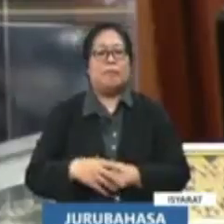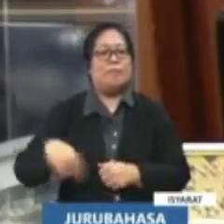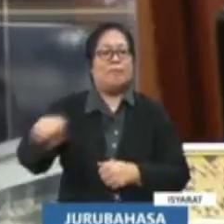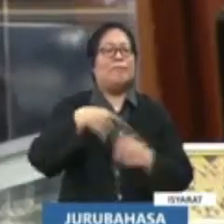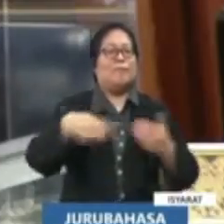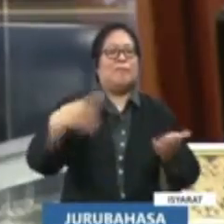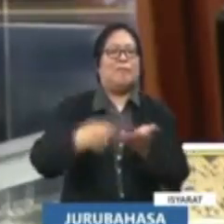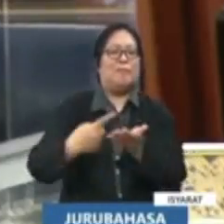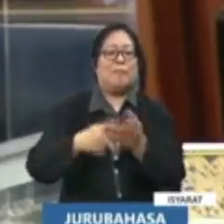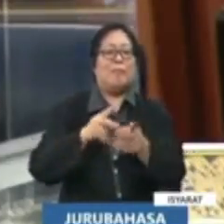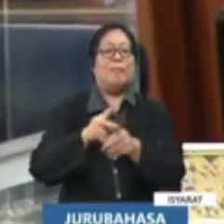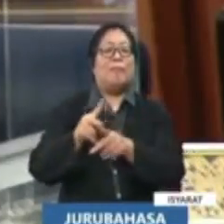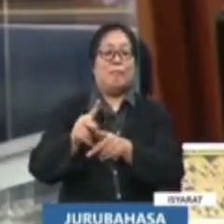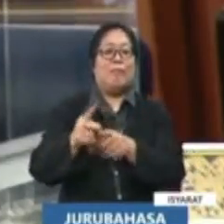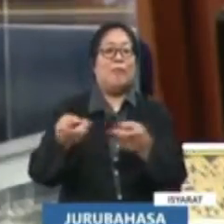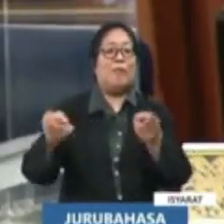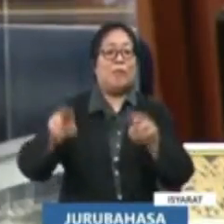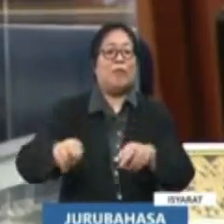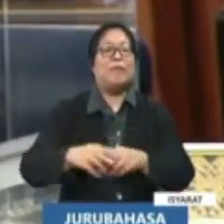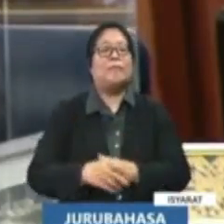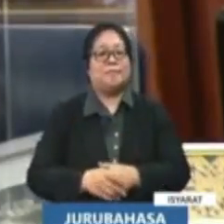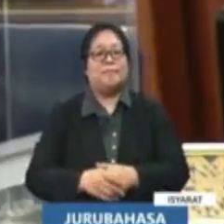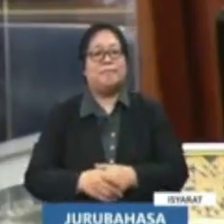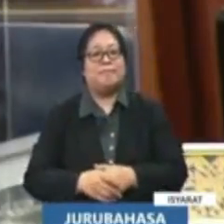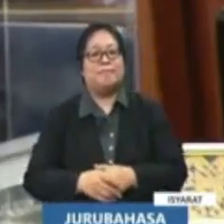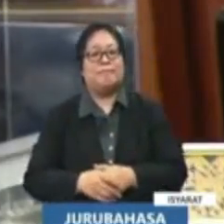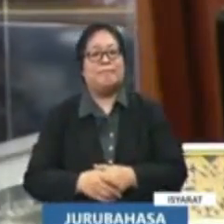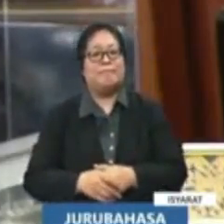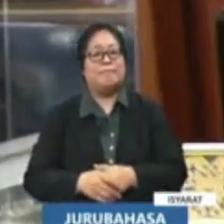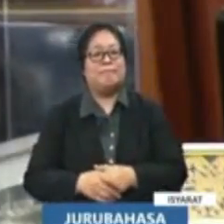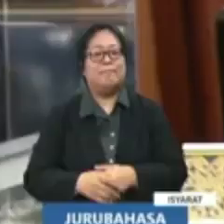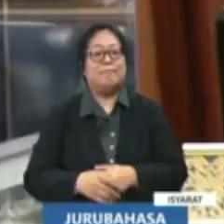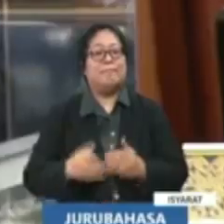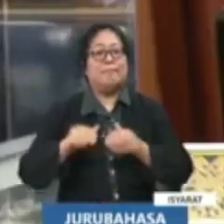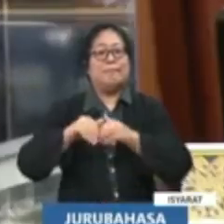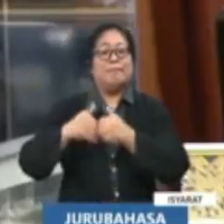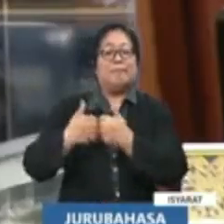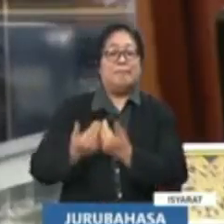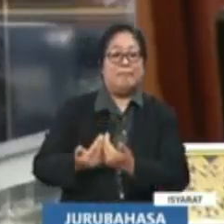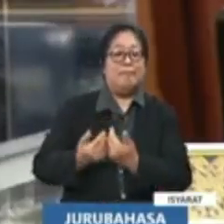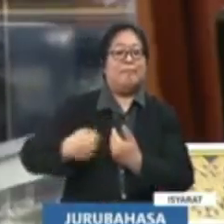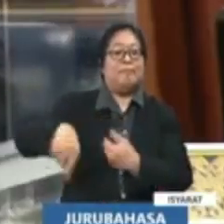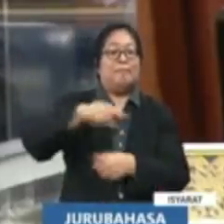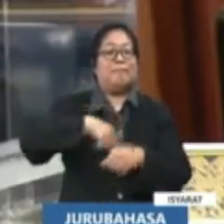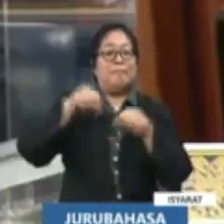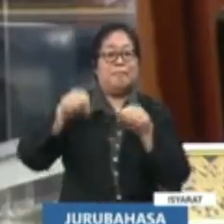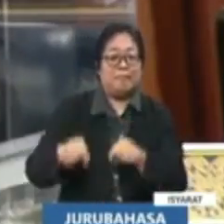ini tentang fakta yang kontrak umpamanya yaitu Bagaimana dapat